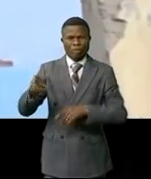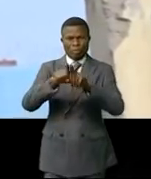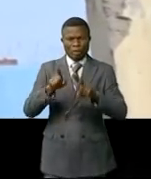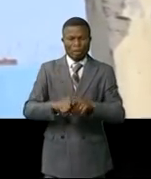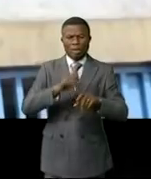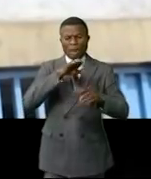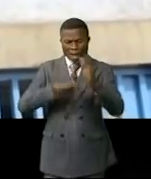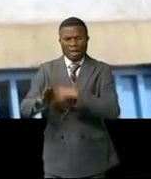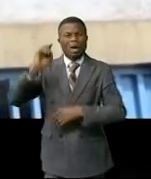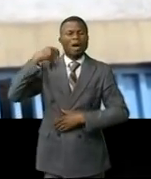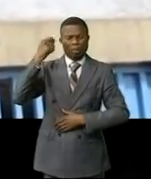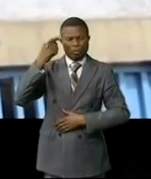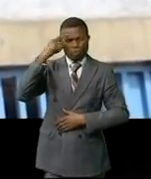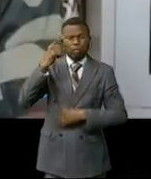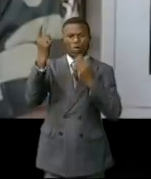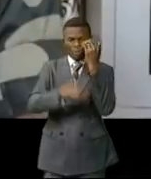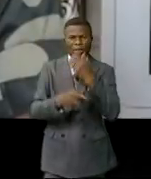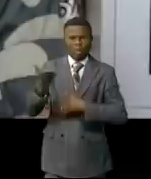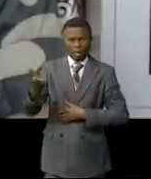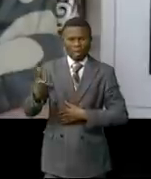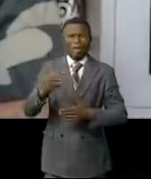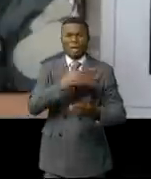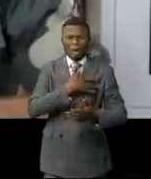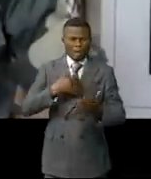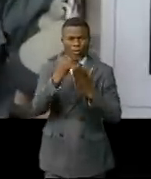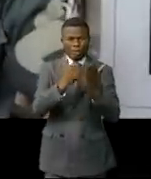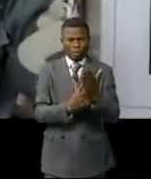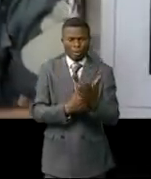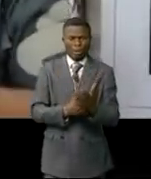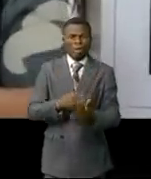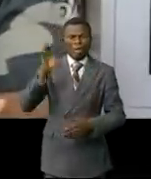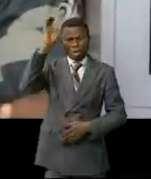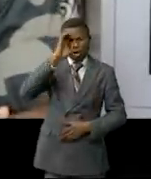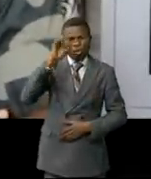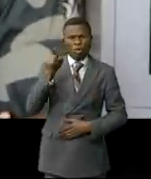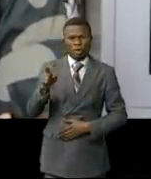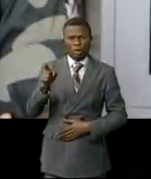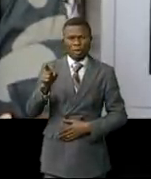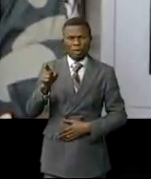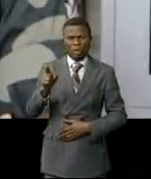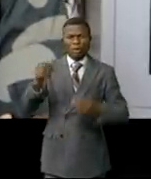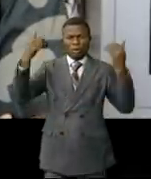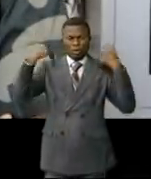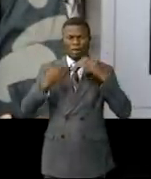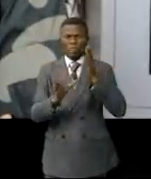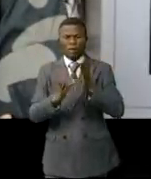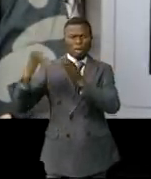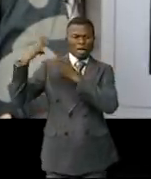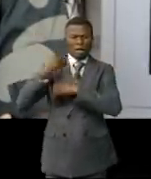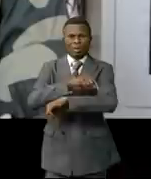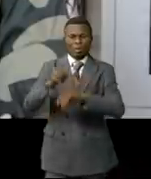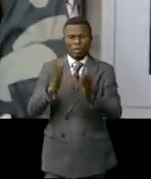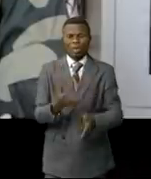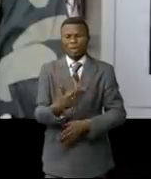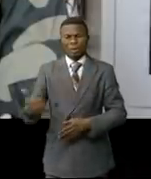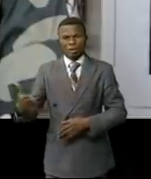prison pour répondre de leurs actes. Il s'agit de colonel Land Walter, commandant adjoint en charge de l'administration et logistique